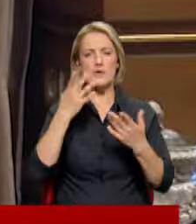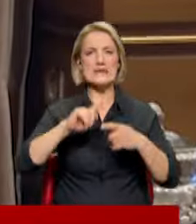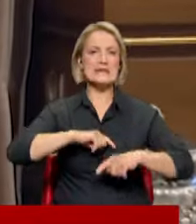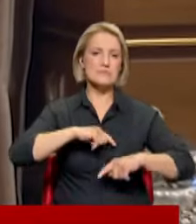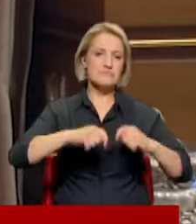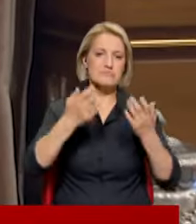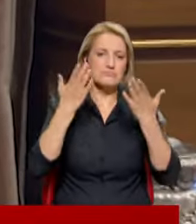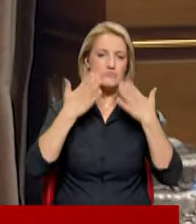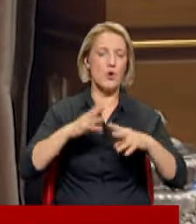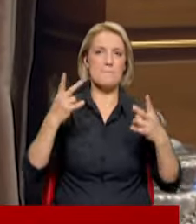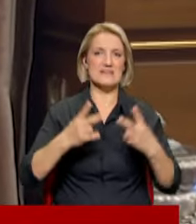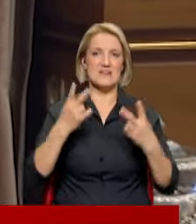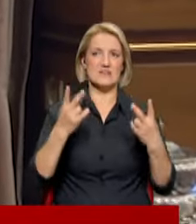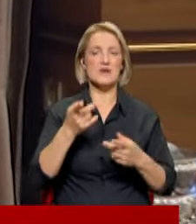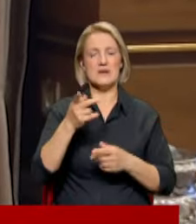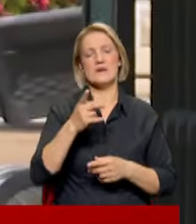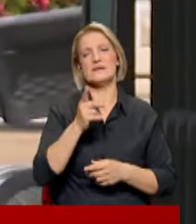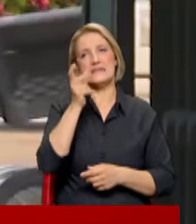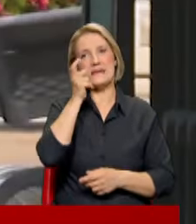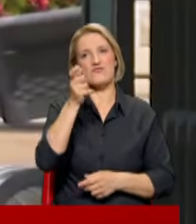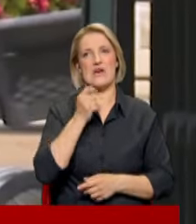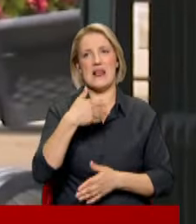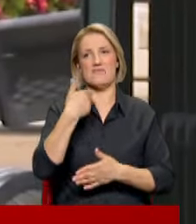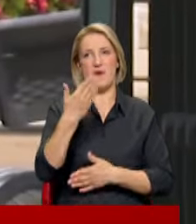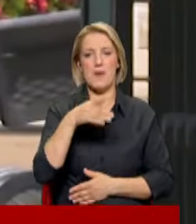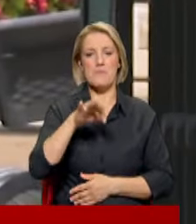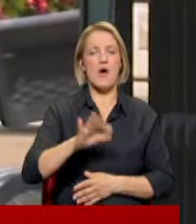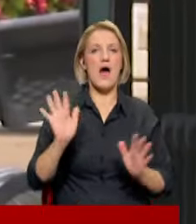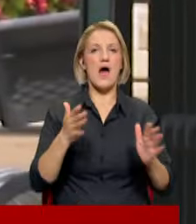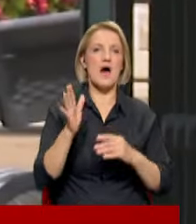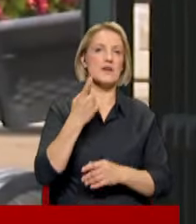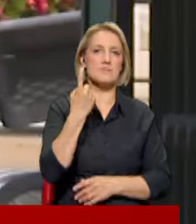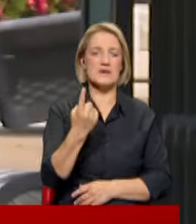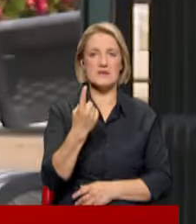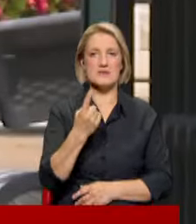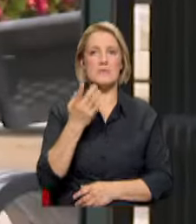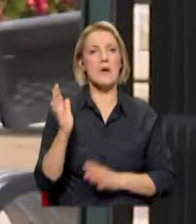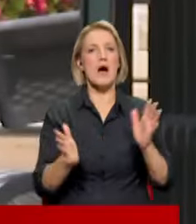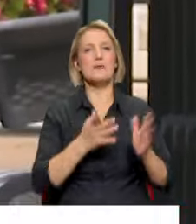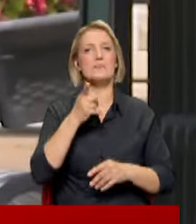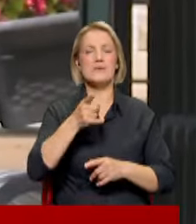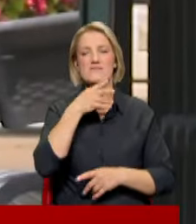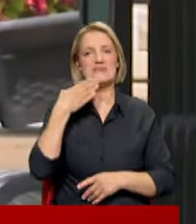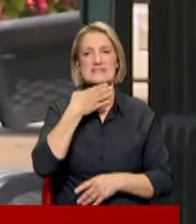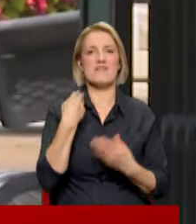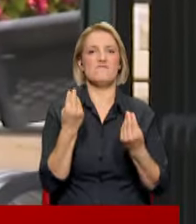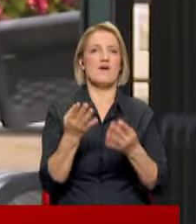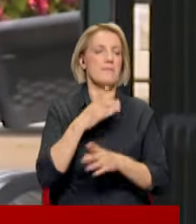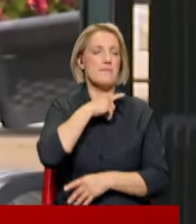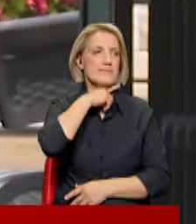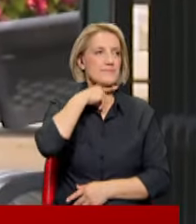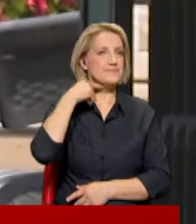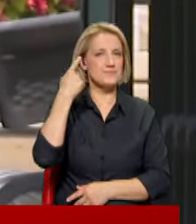mesajını Cumhurbaşkanı altını çizerek verdi. Burada herhangi bir suistimale de fırsat vermeyi